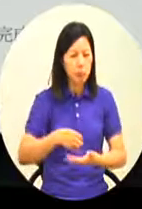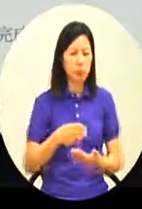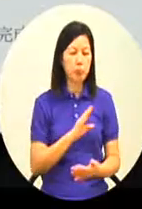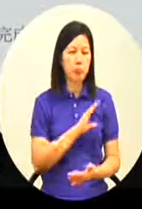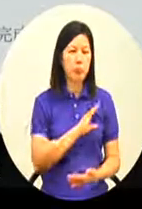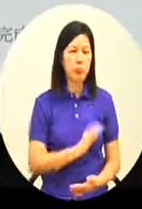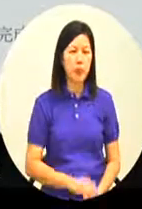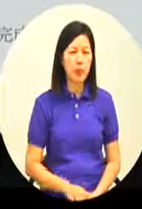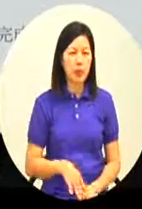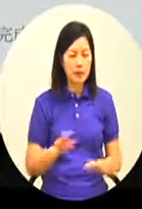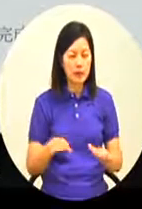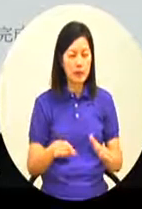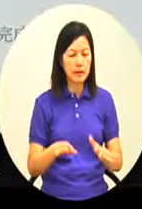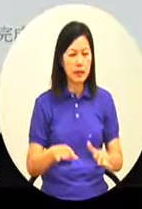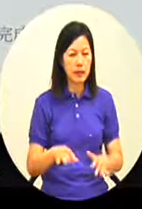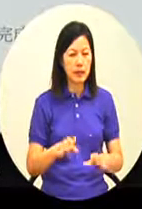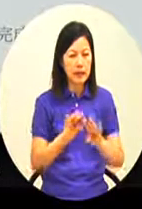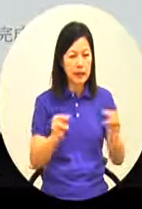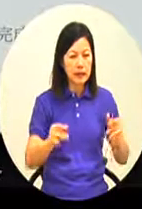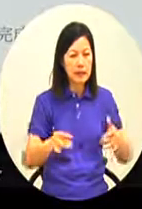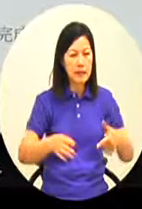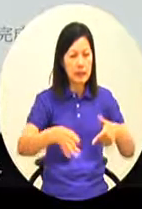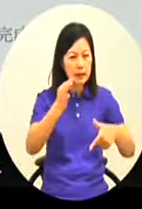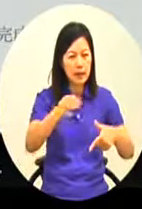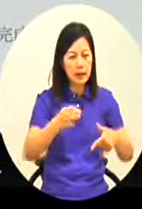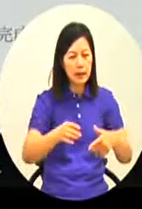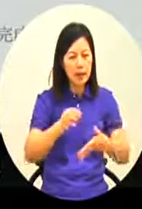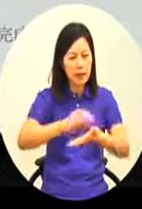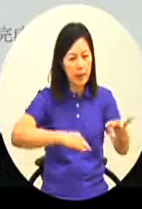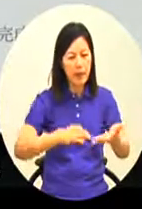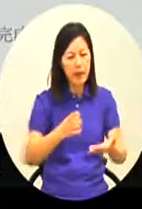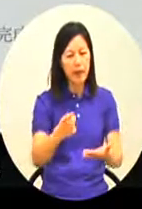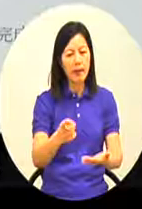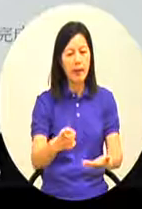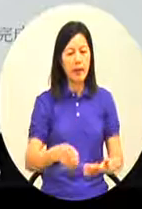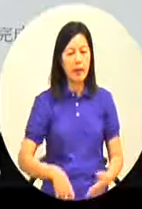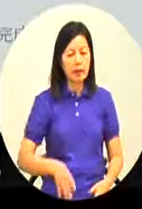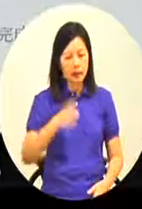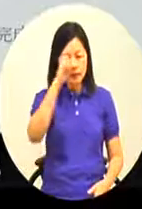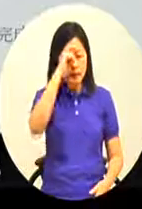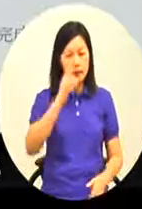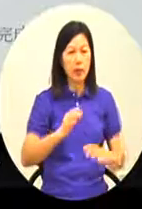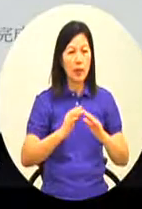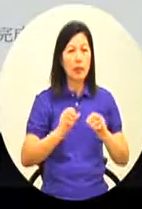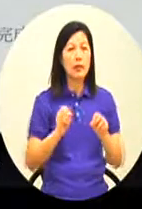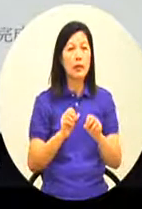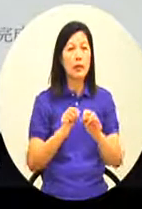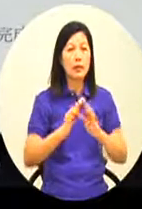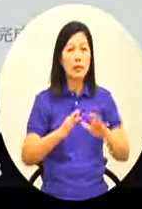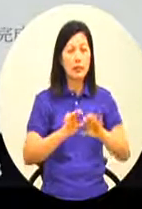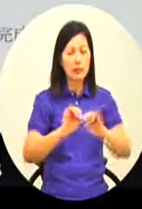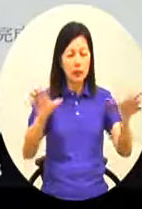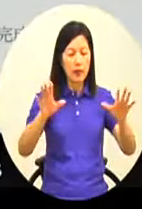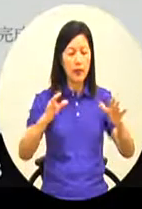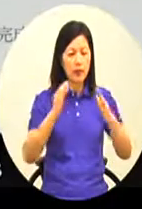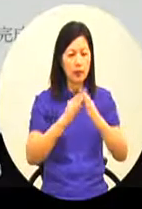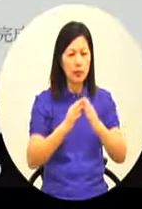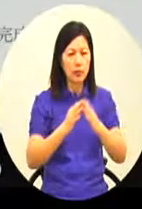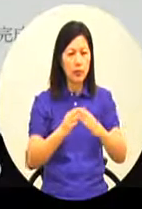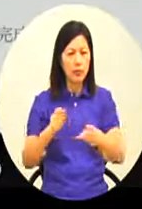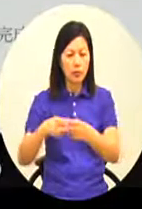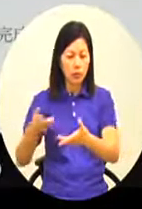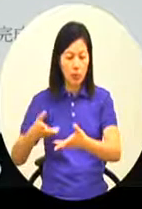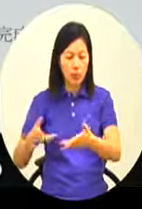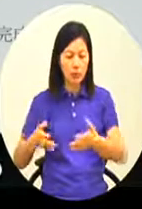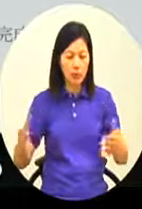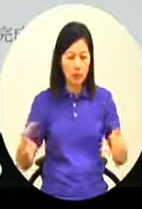金，他目前的地价他要标不出去。那所以我们也期待督发局跟公务局齁可以合作。那要不然